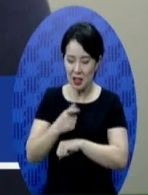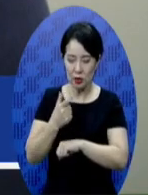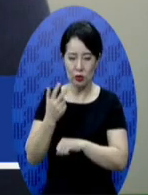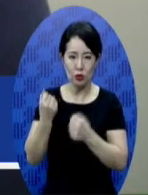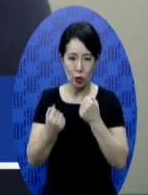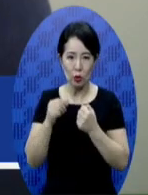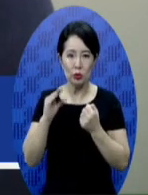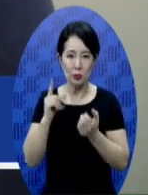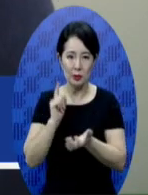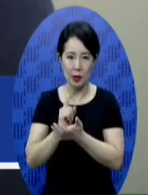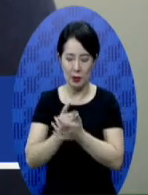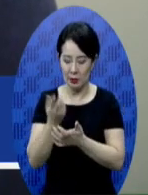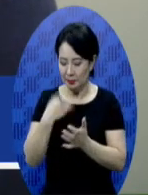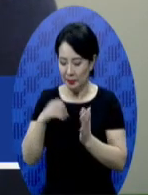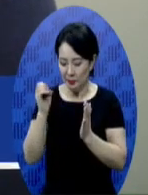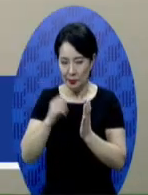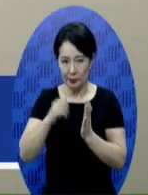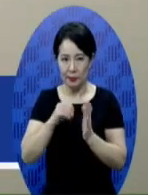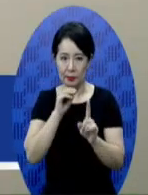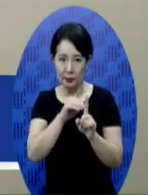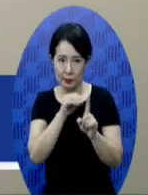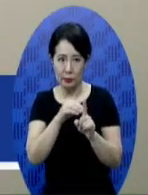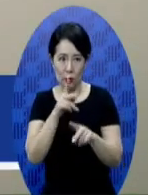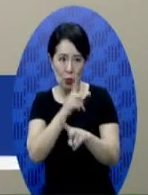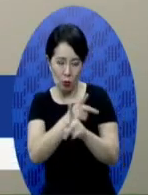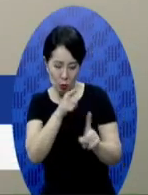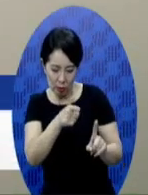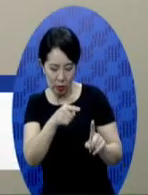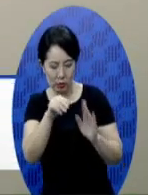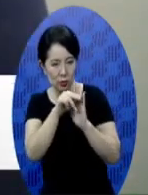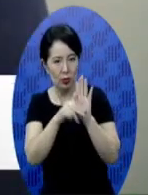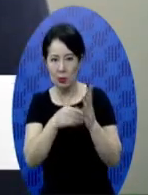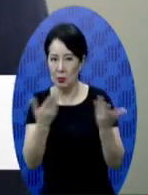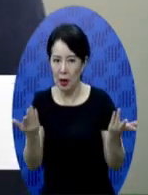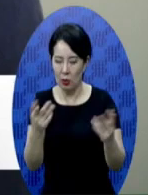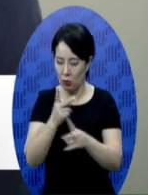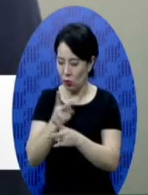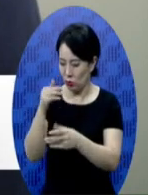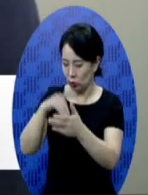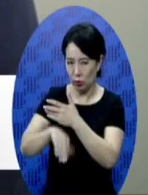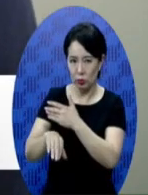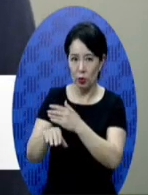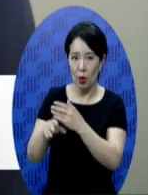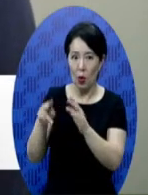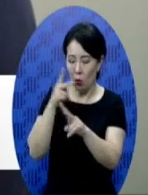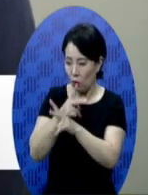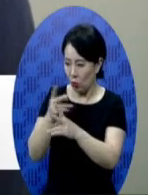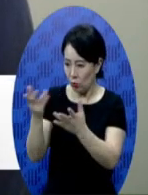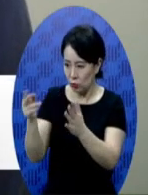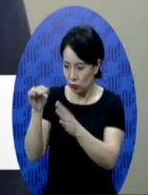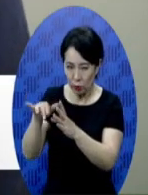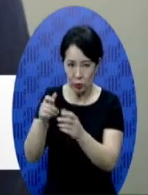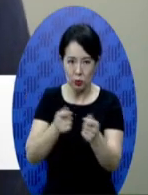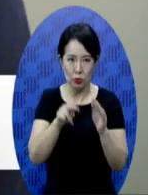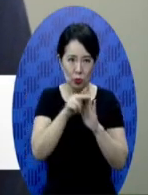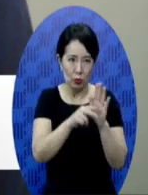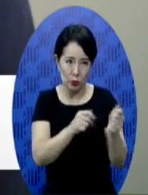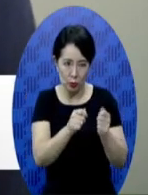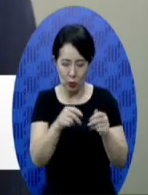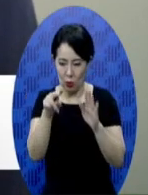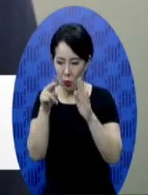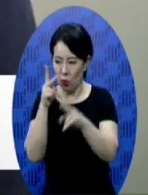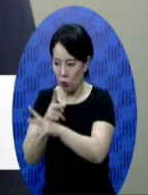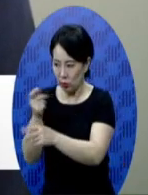үнэлэхтэй байх шаардлага бол нийт дөрөв тавих хэрэгтэй гэж. Хууль давсан журам гэж байхгүй. Хуулийн зохицуулаагүй юм журам зохицуулна гэж бол байхгүй. Хуулийн зохицуулчаа дараа